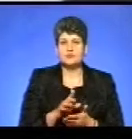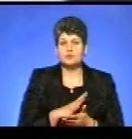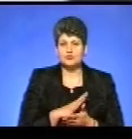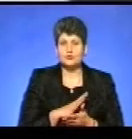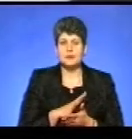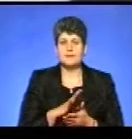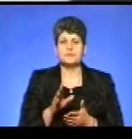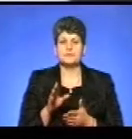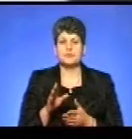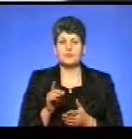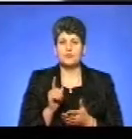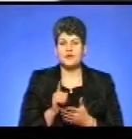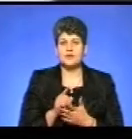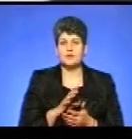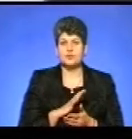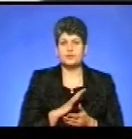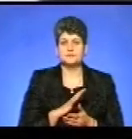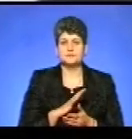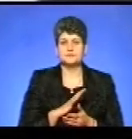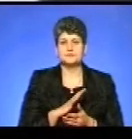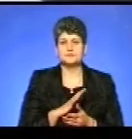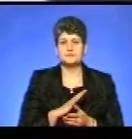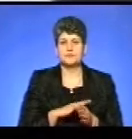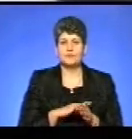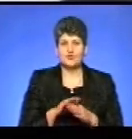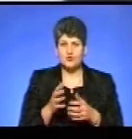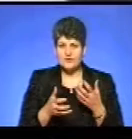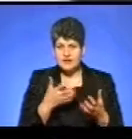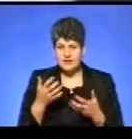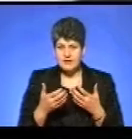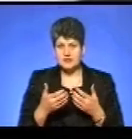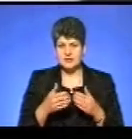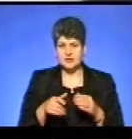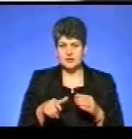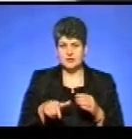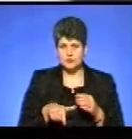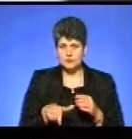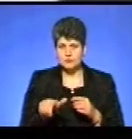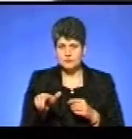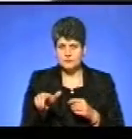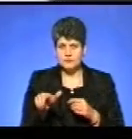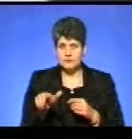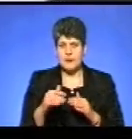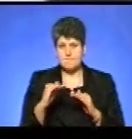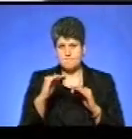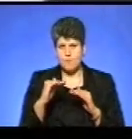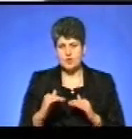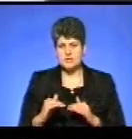які виконували роботу, мусили проходити, повністю розкривати дорожній одяг. І просадка,